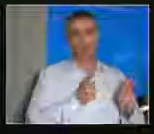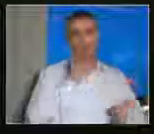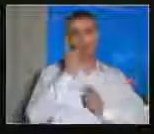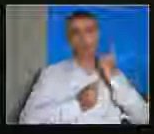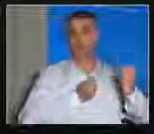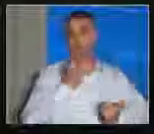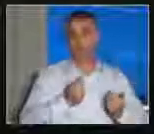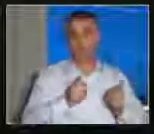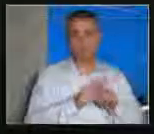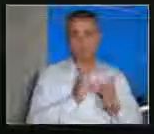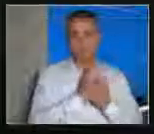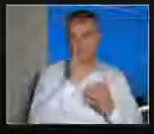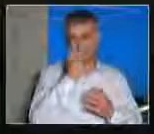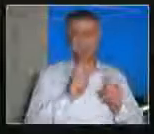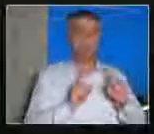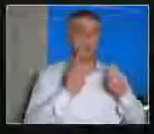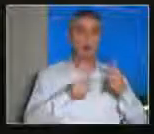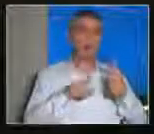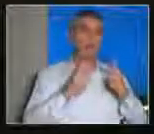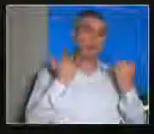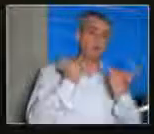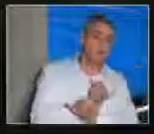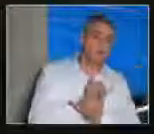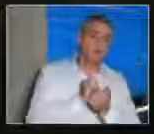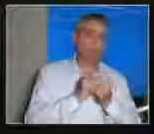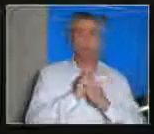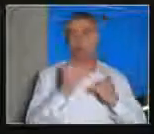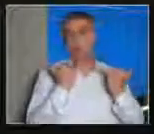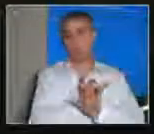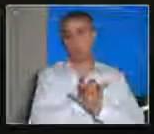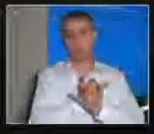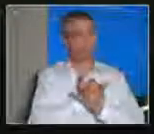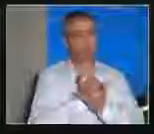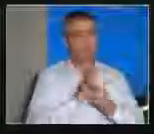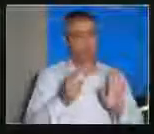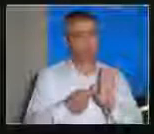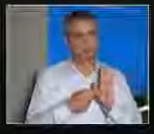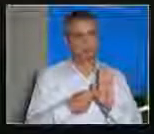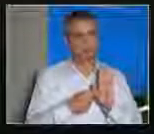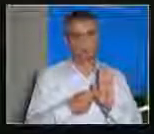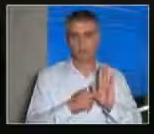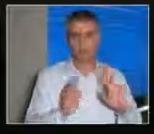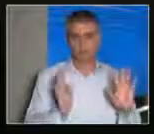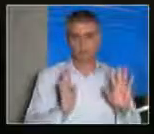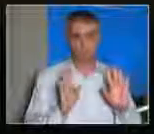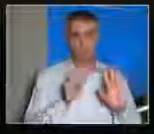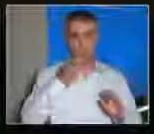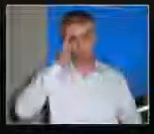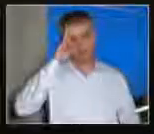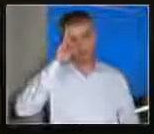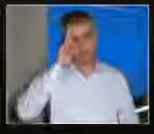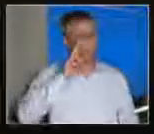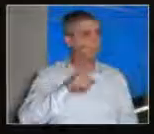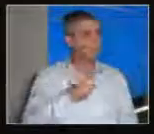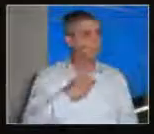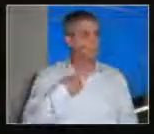מהרצועה, שכפי שכבר ראינו קורה לפעמים בטעות, קורה לפעמים לא בטעות. אין סיבה לקחת סיכונים.